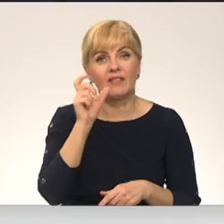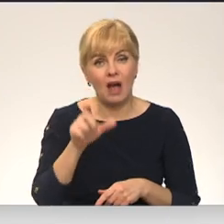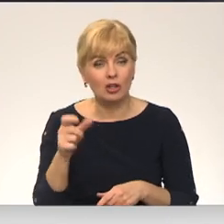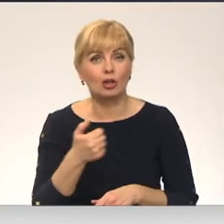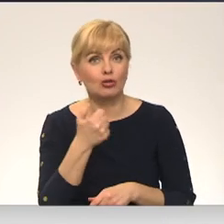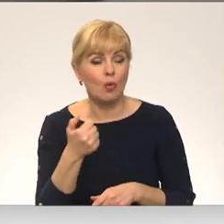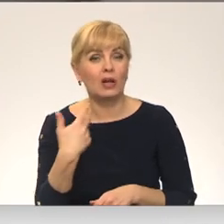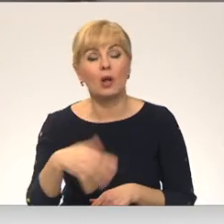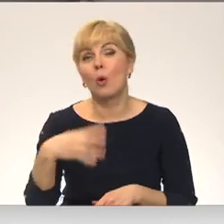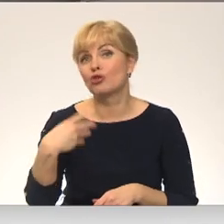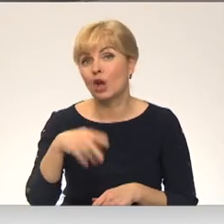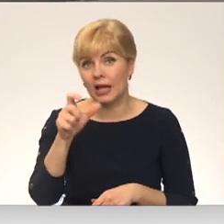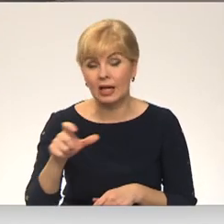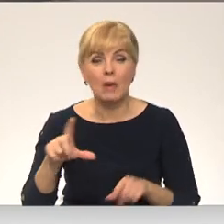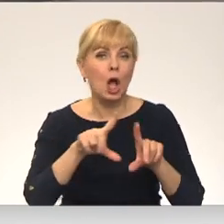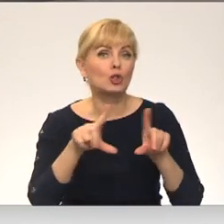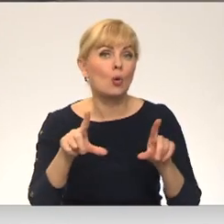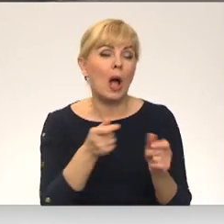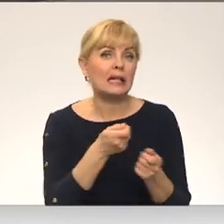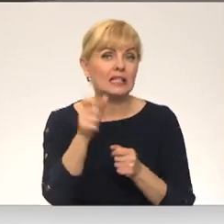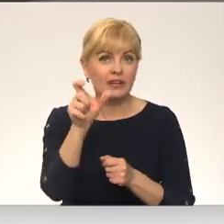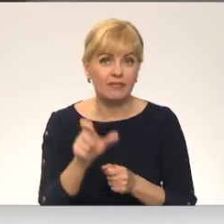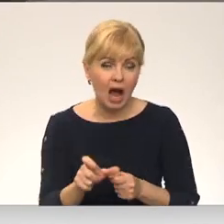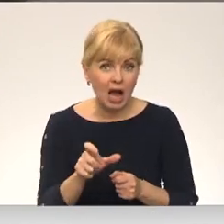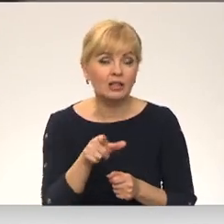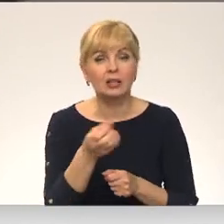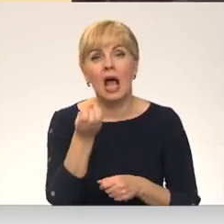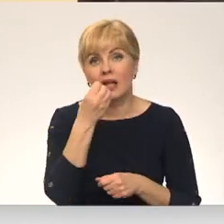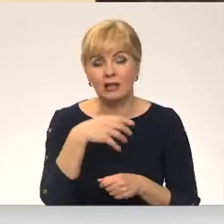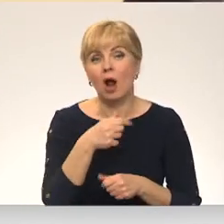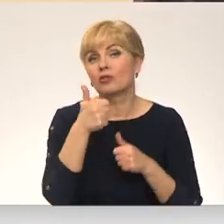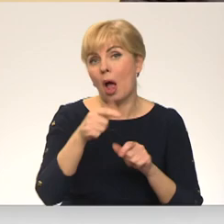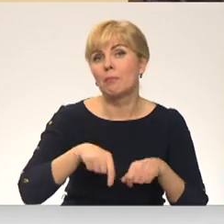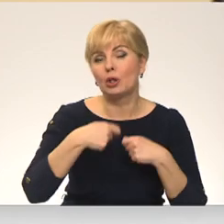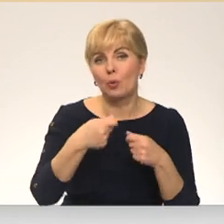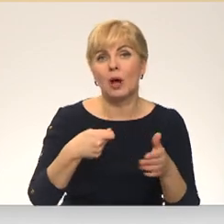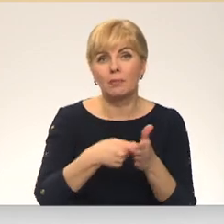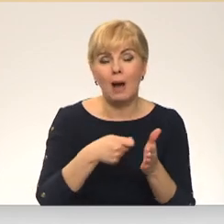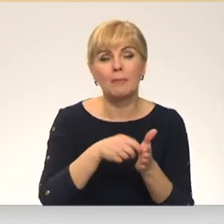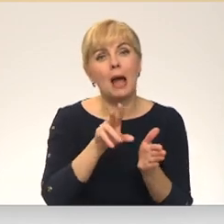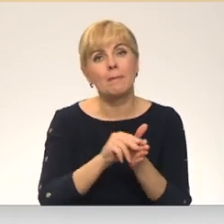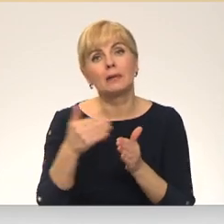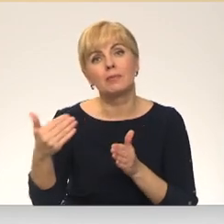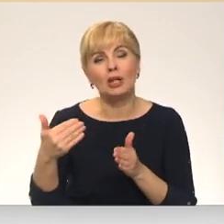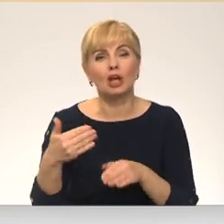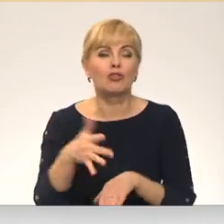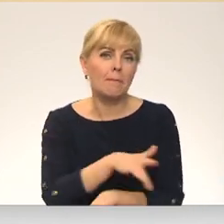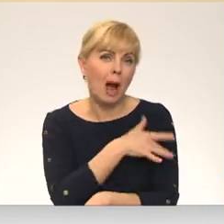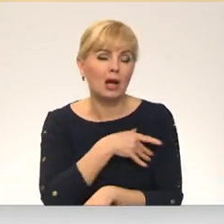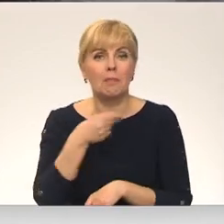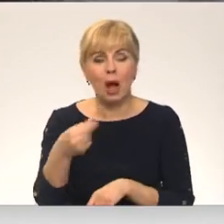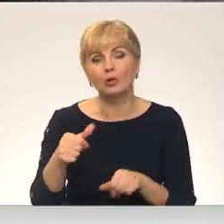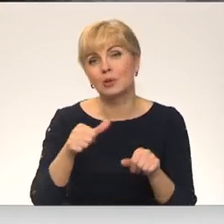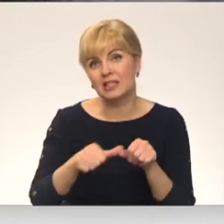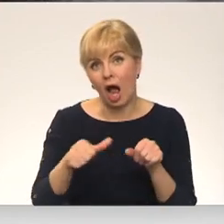jau 40. Skolas vadītāji uzsver, ka nevienu viendārs pabaro, bet pensija paliek komunālajiem maksājumiem un